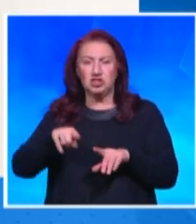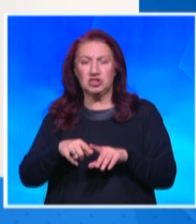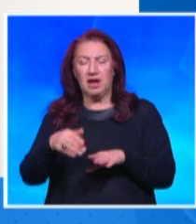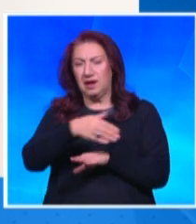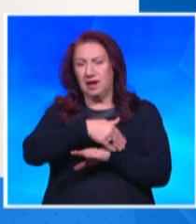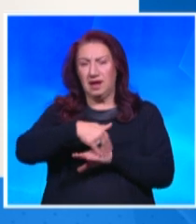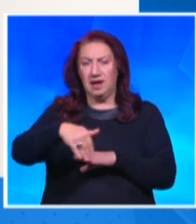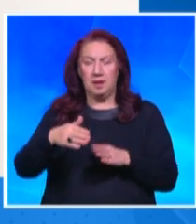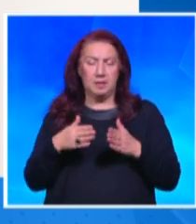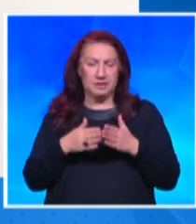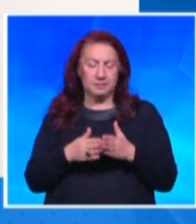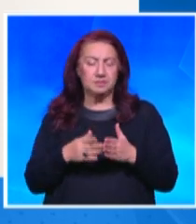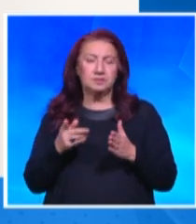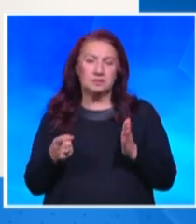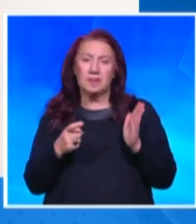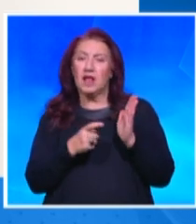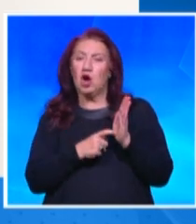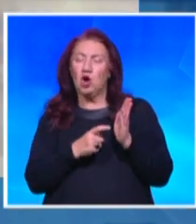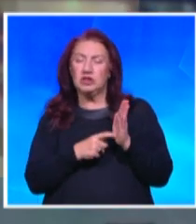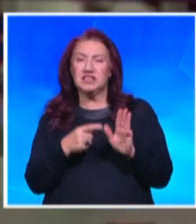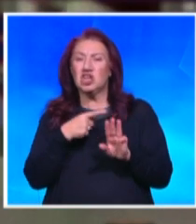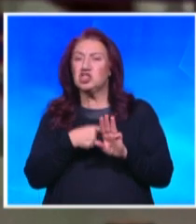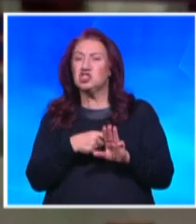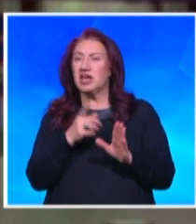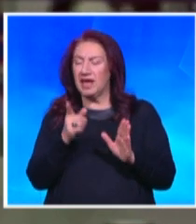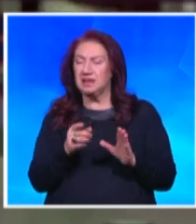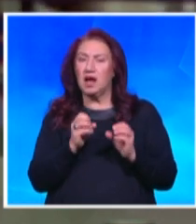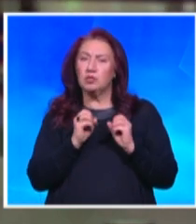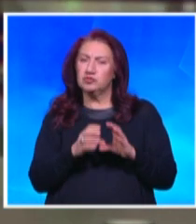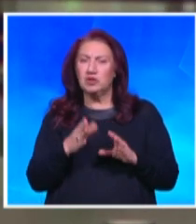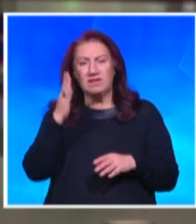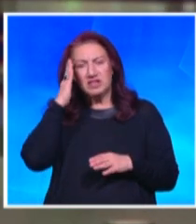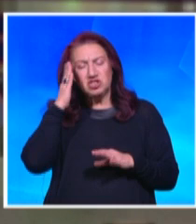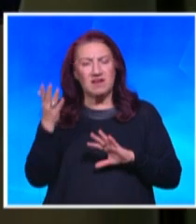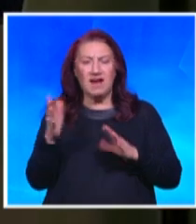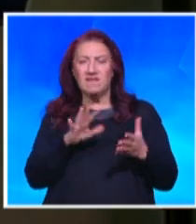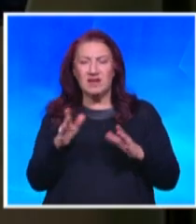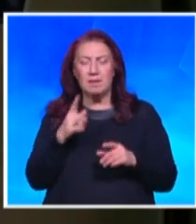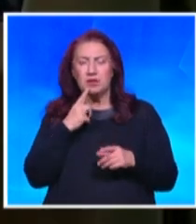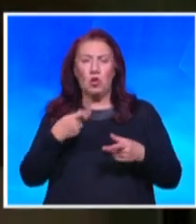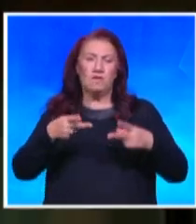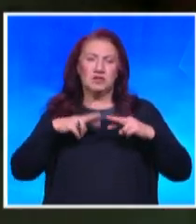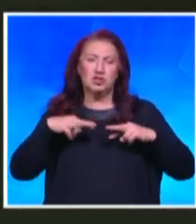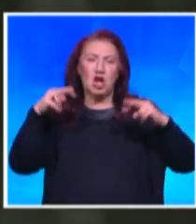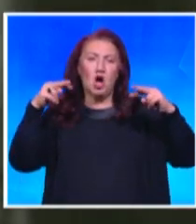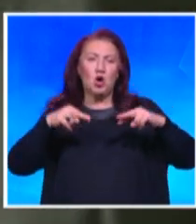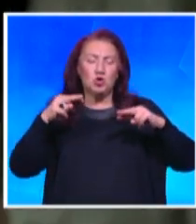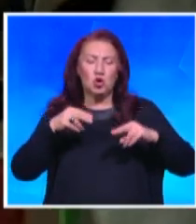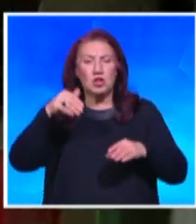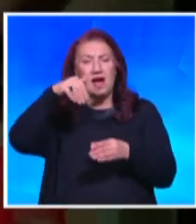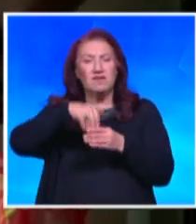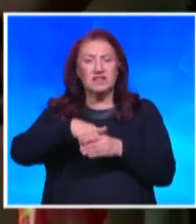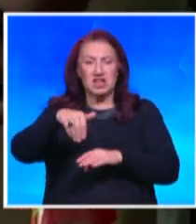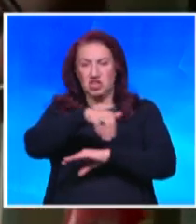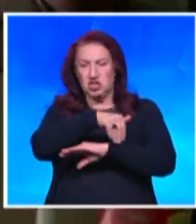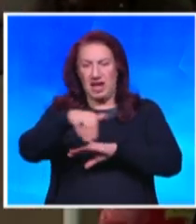Всъщност, кодексът на Шенген позволява на държавите членки да възстановят временно контрола по вътрешните граници в случай на извънредни обстоятелства,